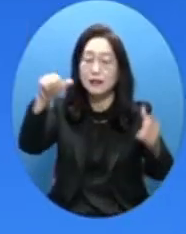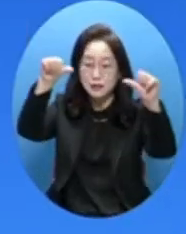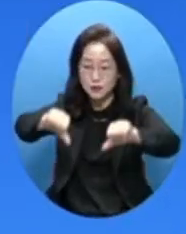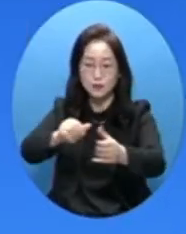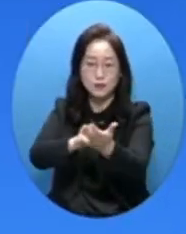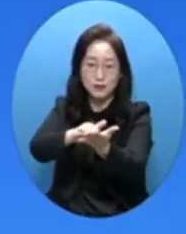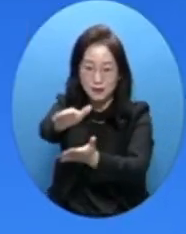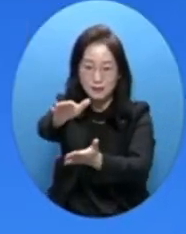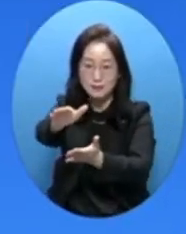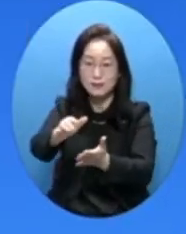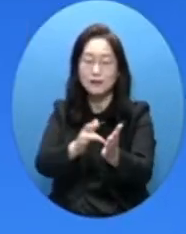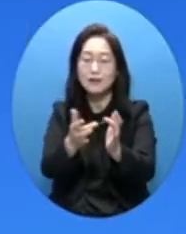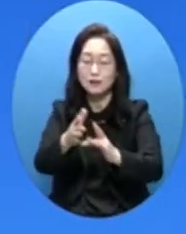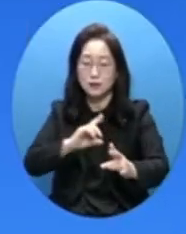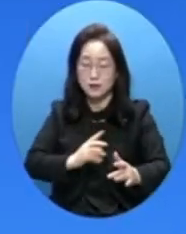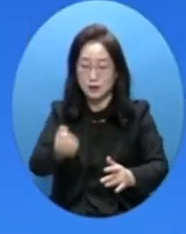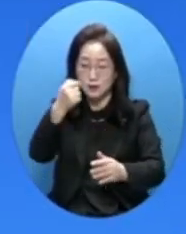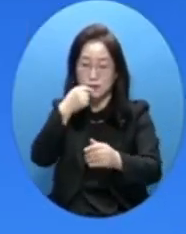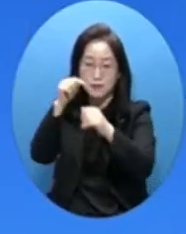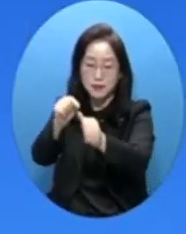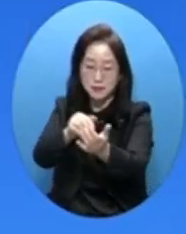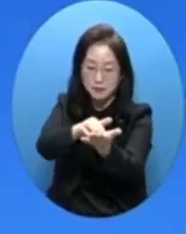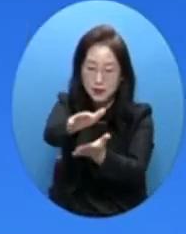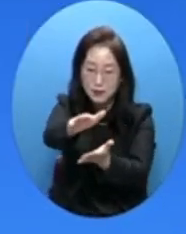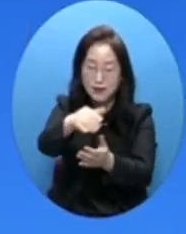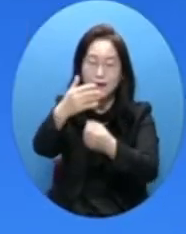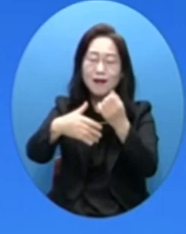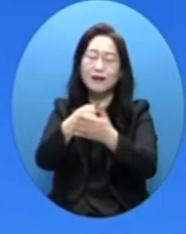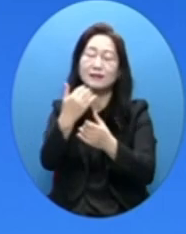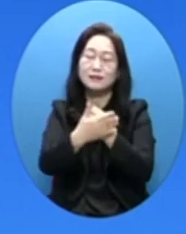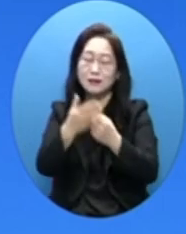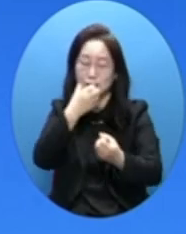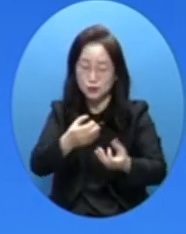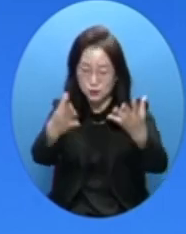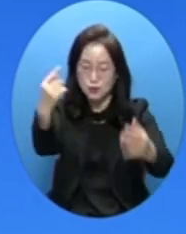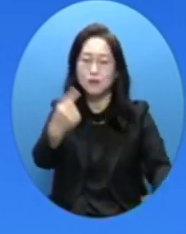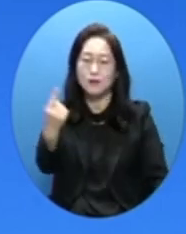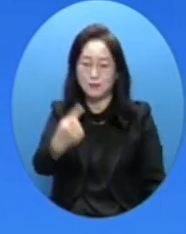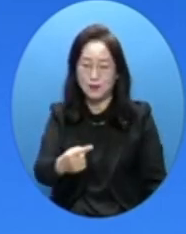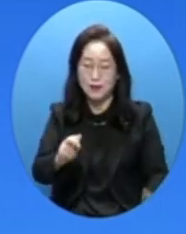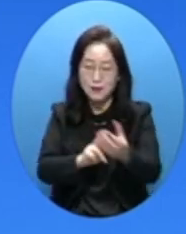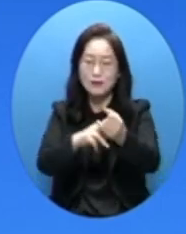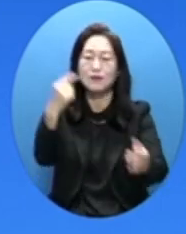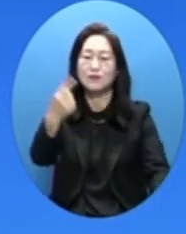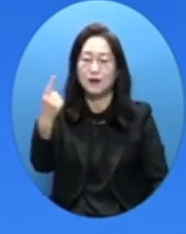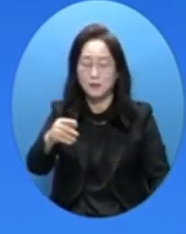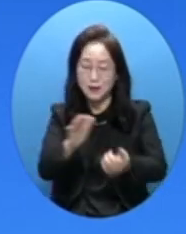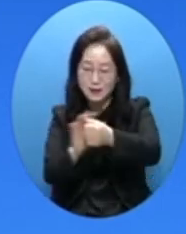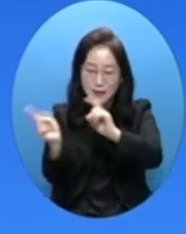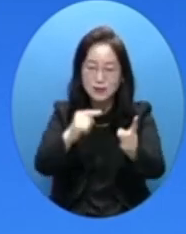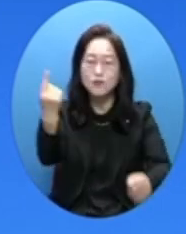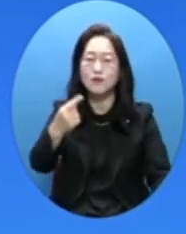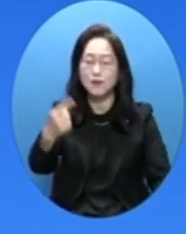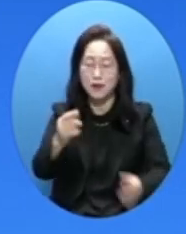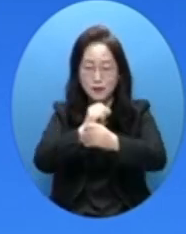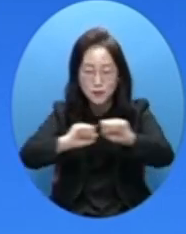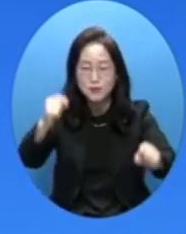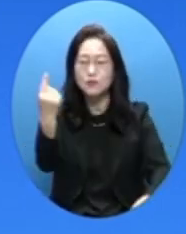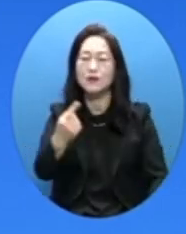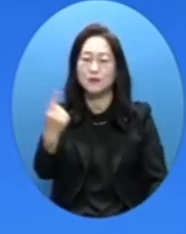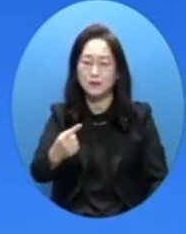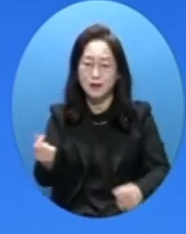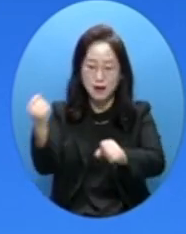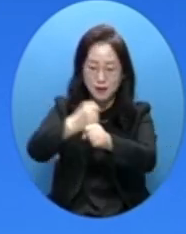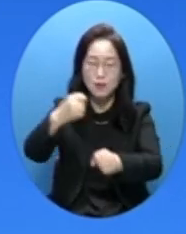물러가라. 예수로 물리칠 때 하나님의 은혜가 임합니다. 축복이 임합니다. 기적이 임합니다. 치료가 임합니다. 용서가 임합니다.